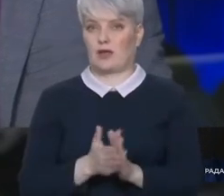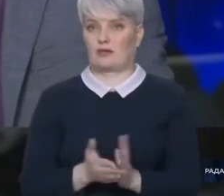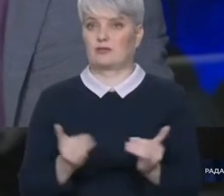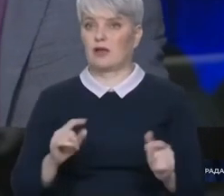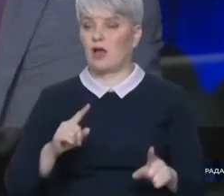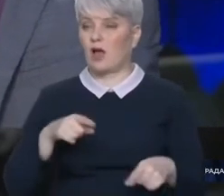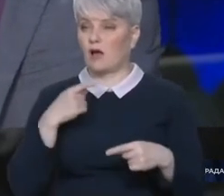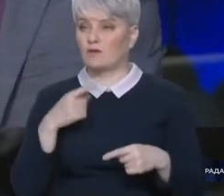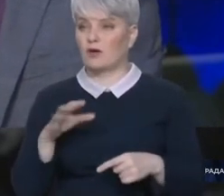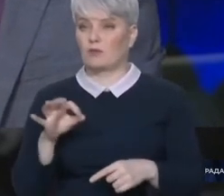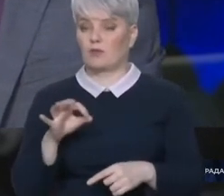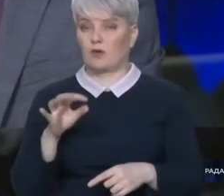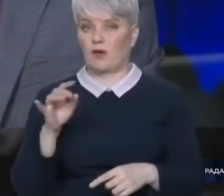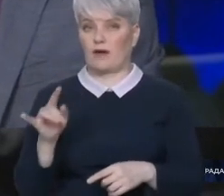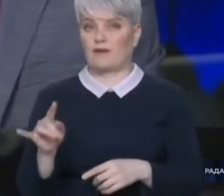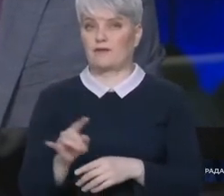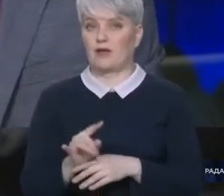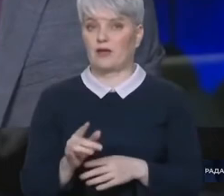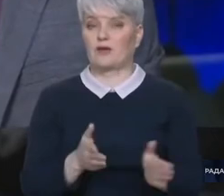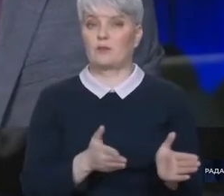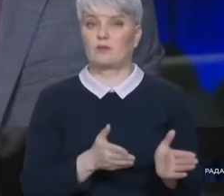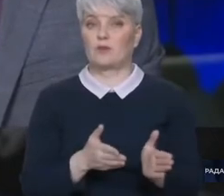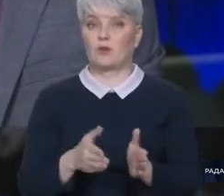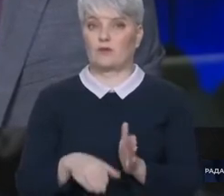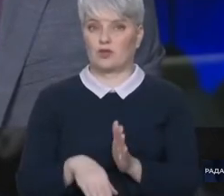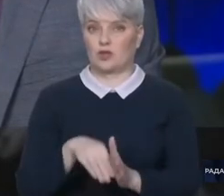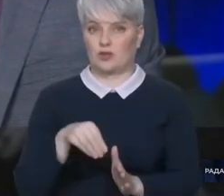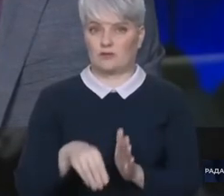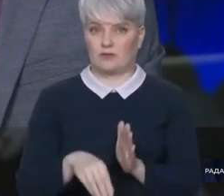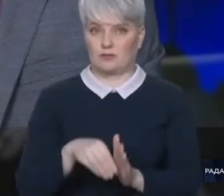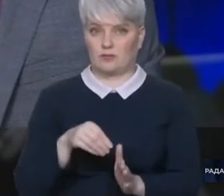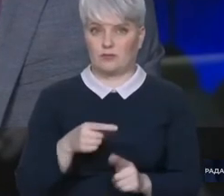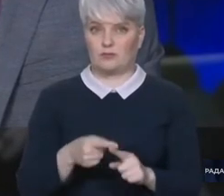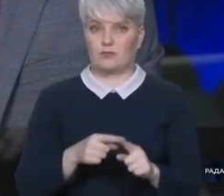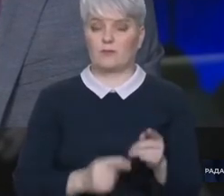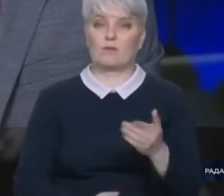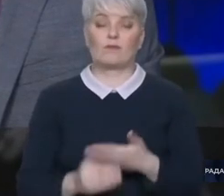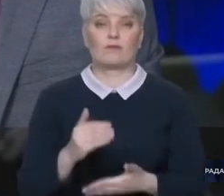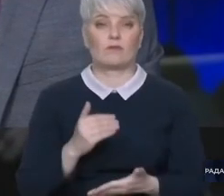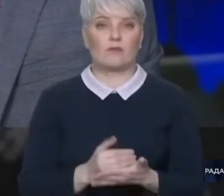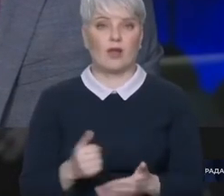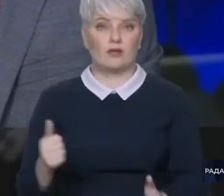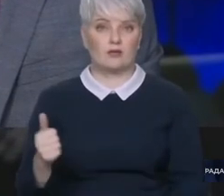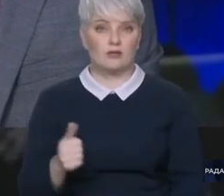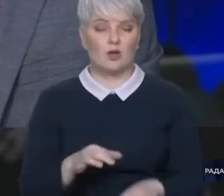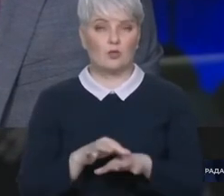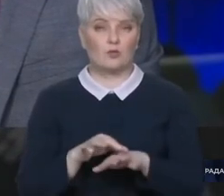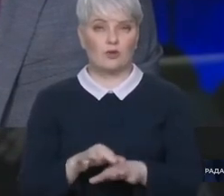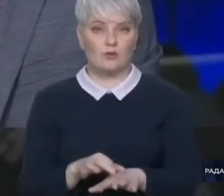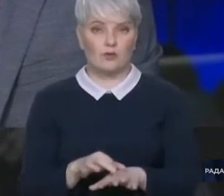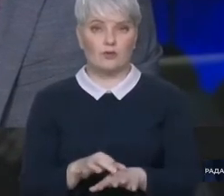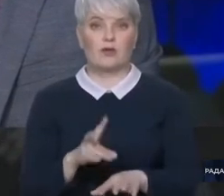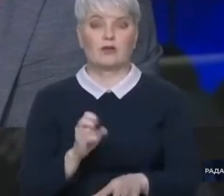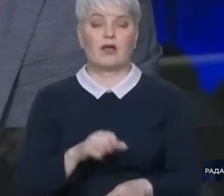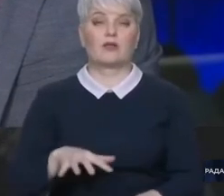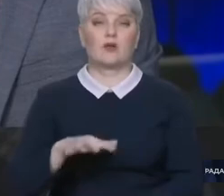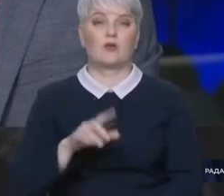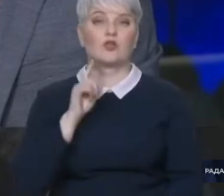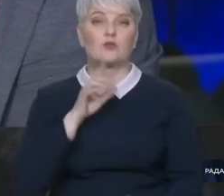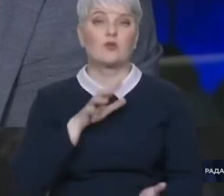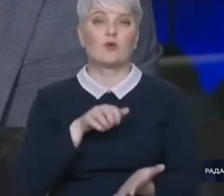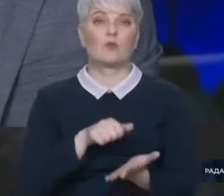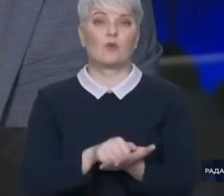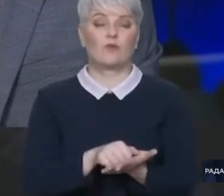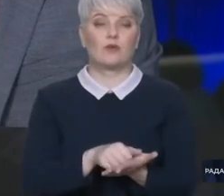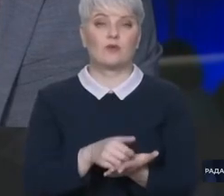говорю про ті фейкові підготовчі вибори, які вони останній тиждень проводять на території тимчасово окупованої Мелітопольщини. Але